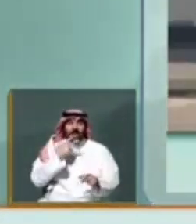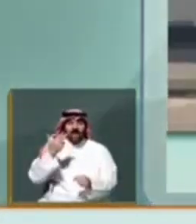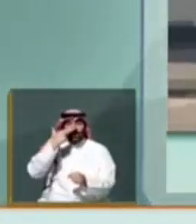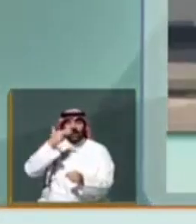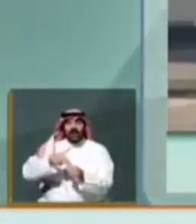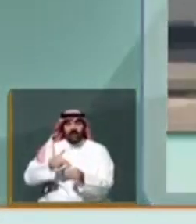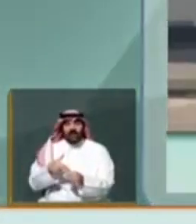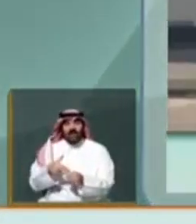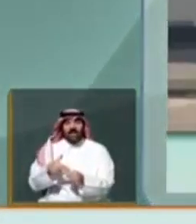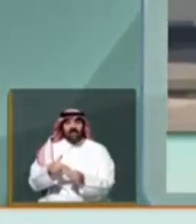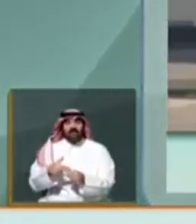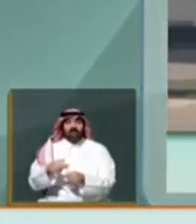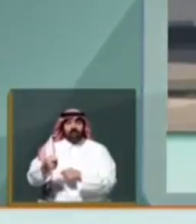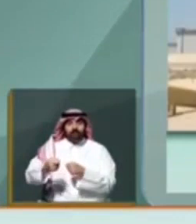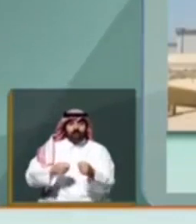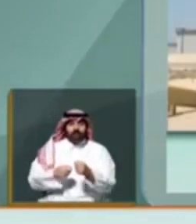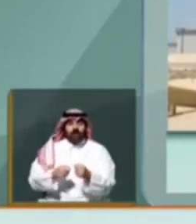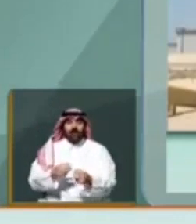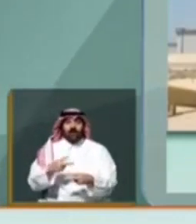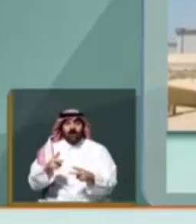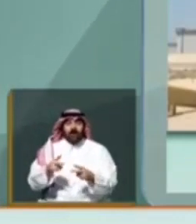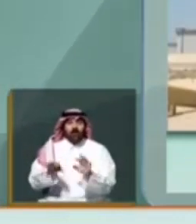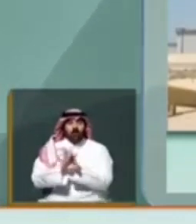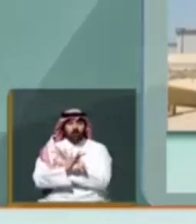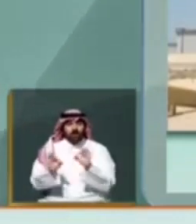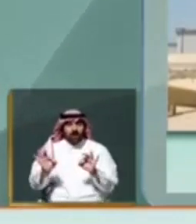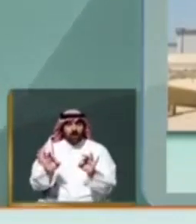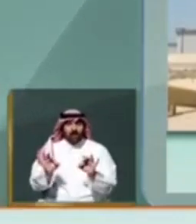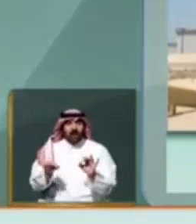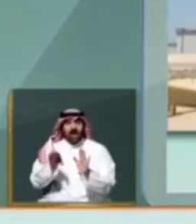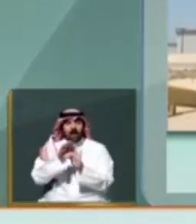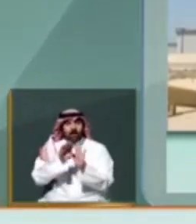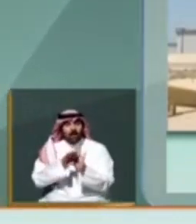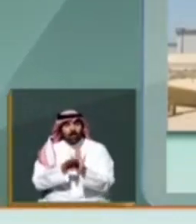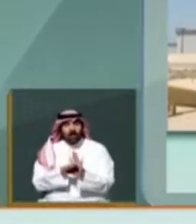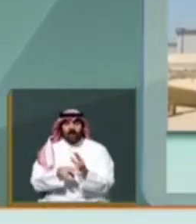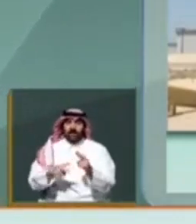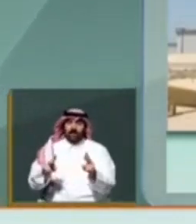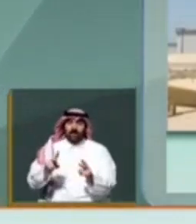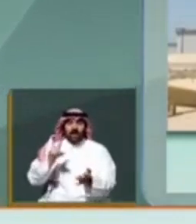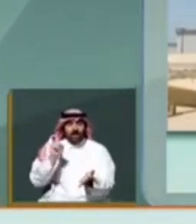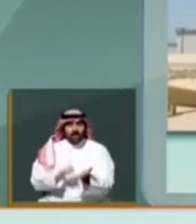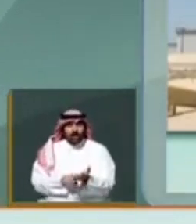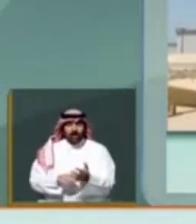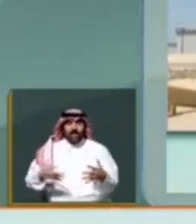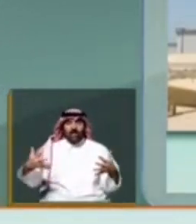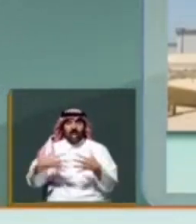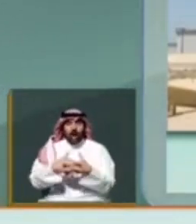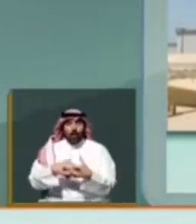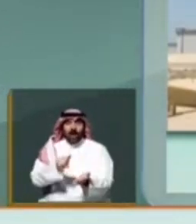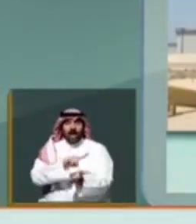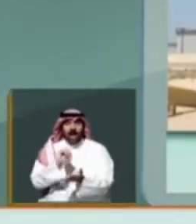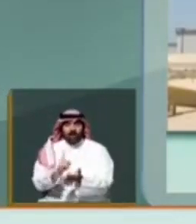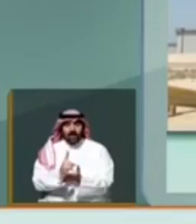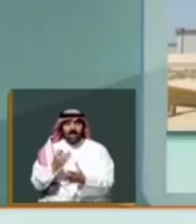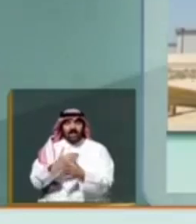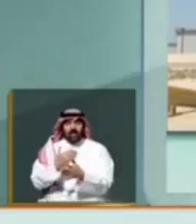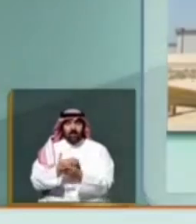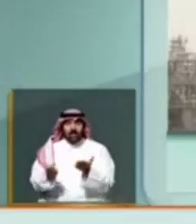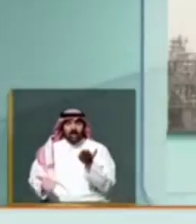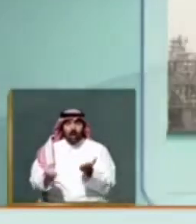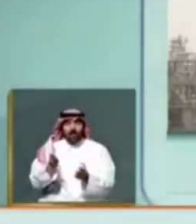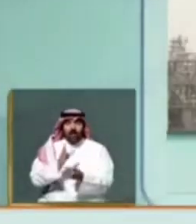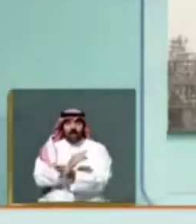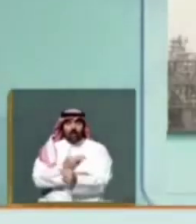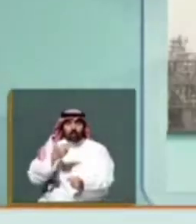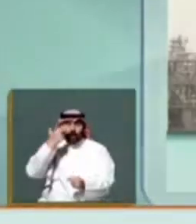التزامات. وبالتالي نحن اليوم نتحدث عن منظومة متكاملة. نعم. يجب أن يكون التعاون الأمثل بينها لتحقيق